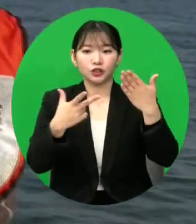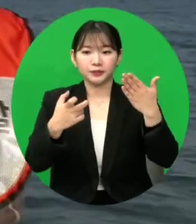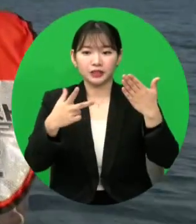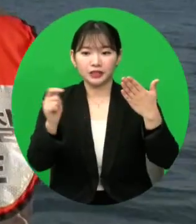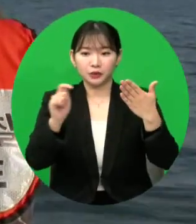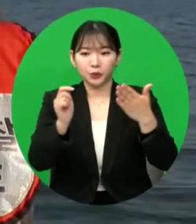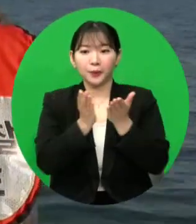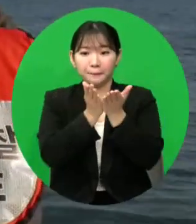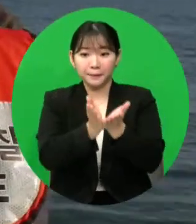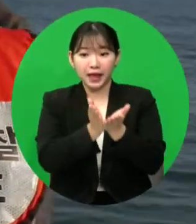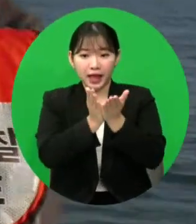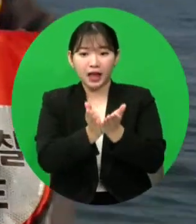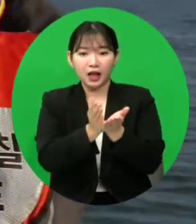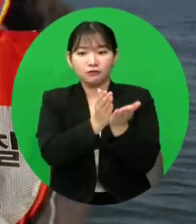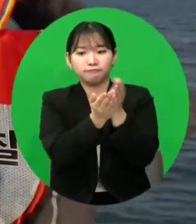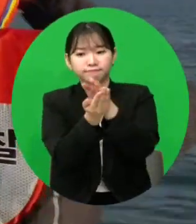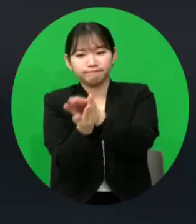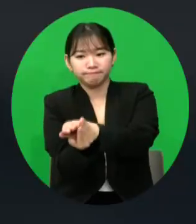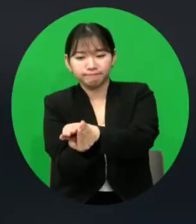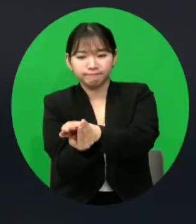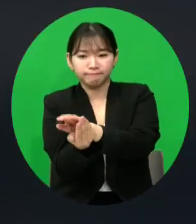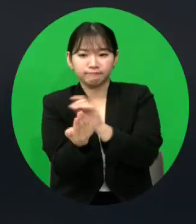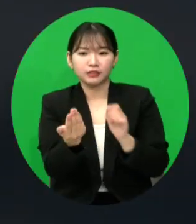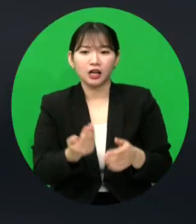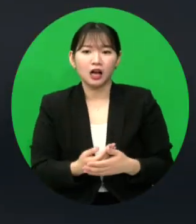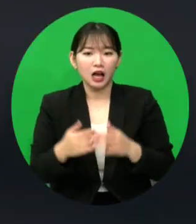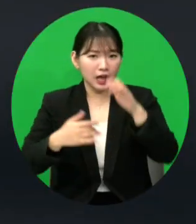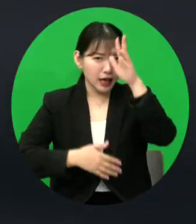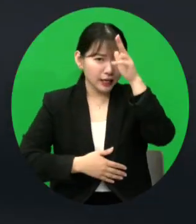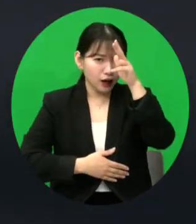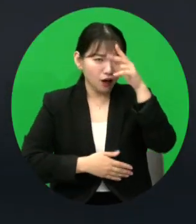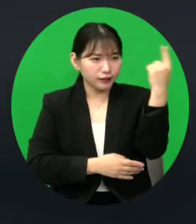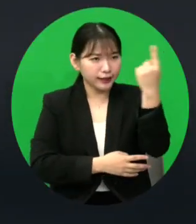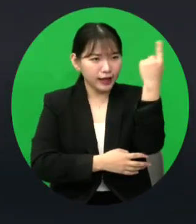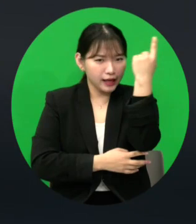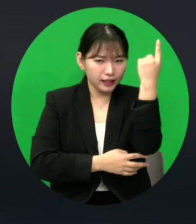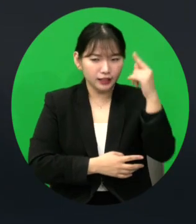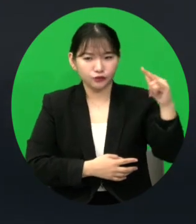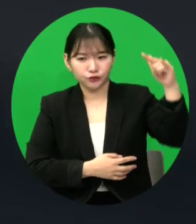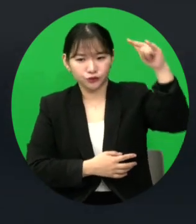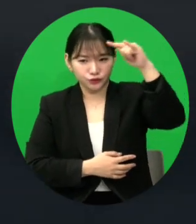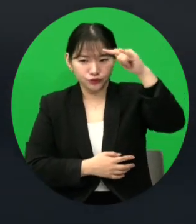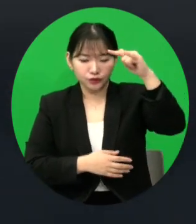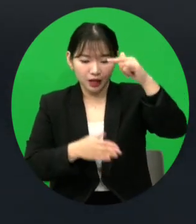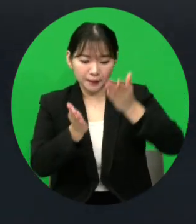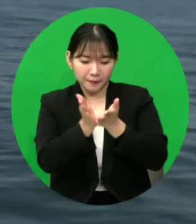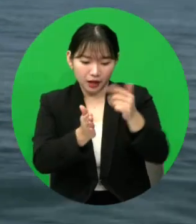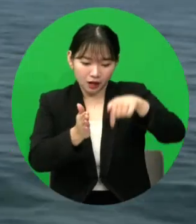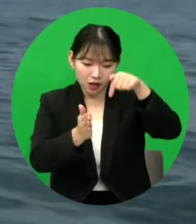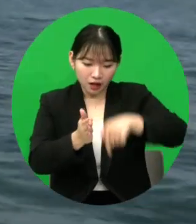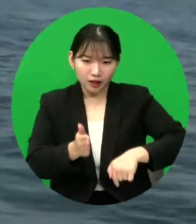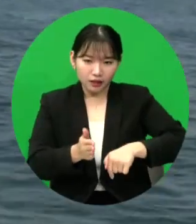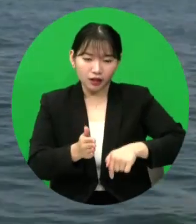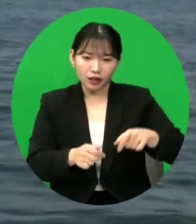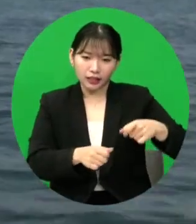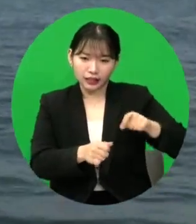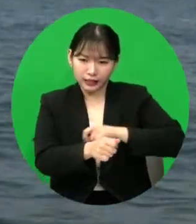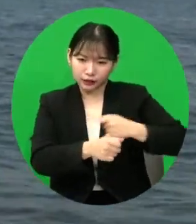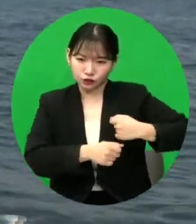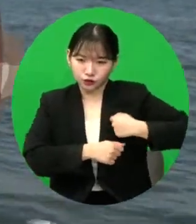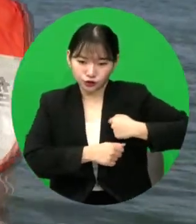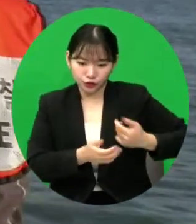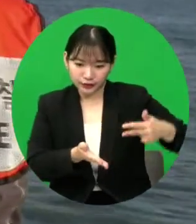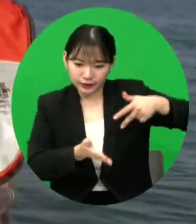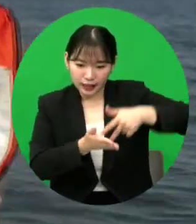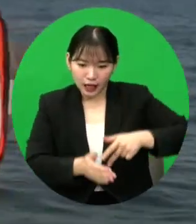9.77톤급 어선이 바닥을 보인 채 뒤집혀 있습니다. 해경 구조 헬기가 투입됐고 어선에는 해경 특공대가 올라가 구조